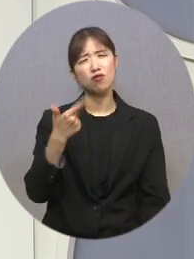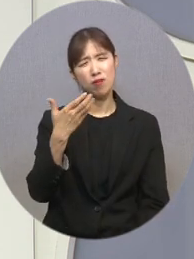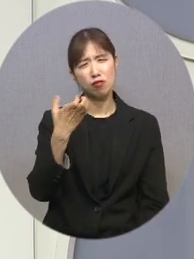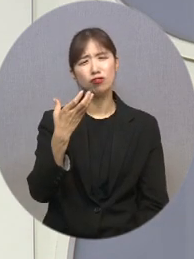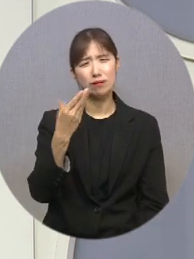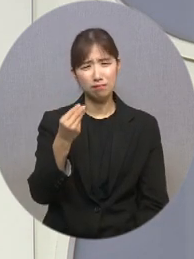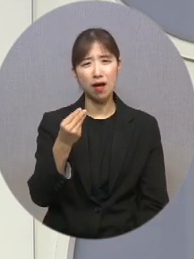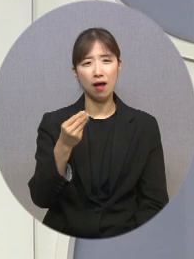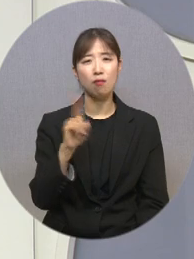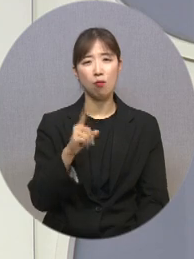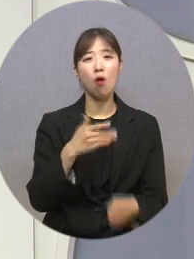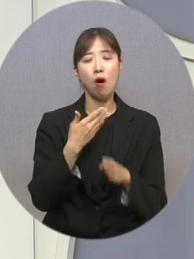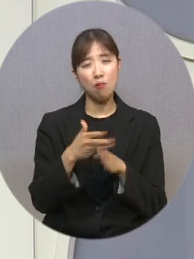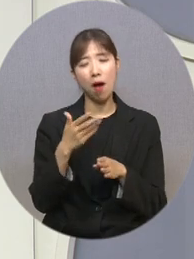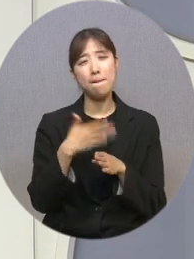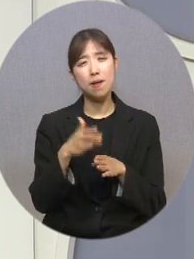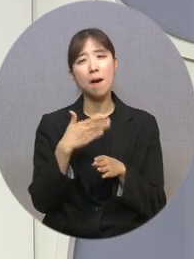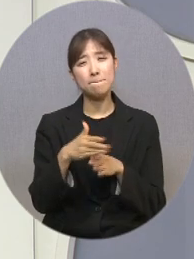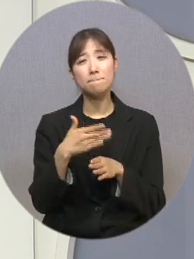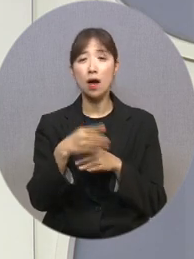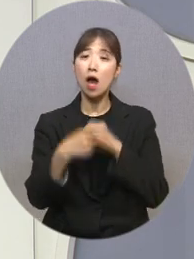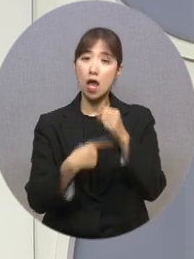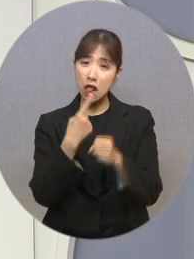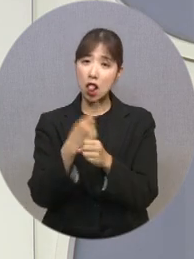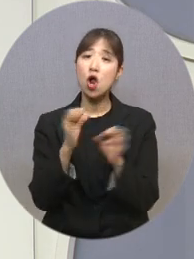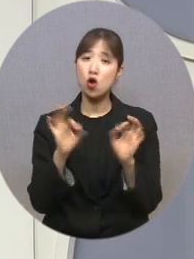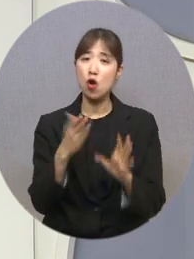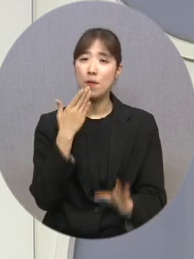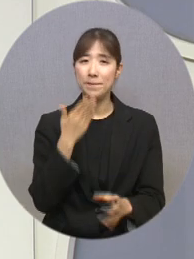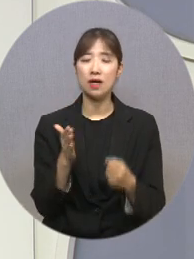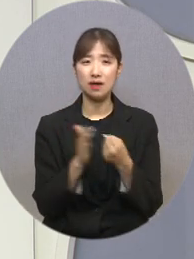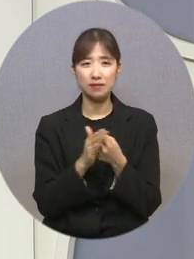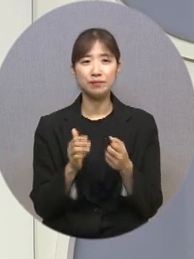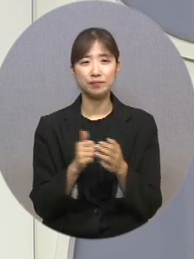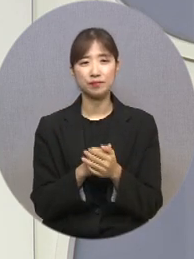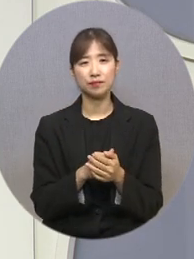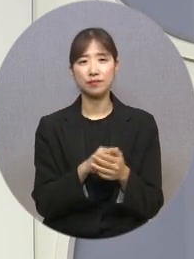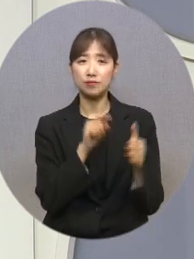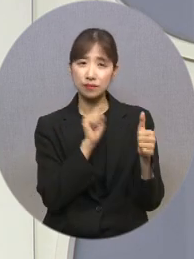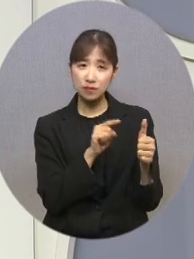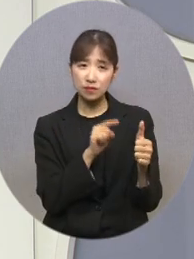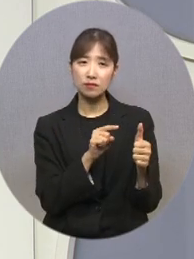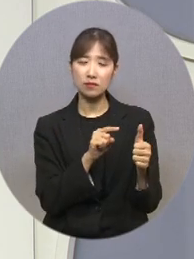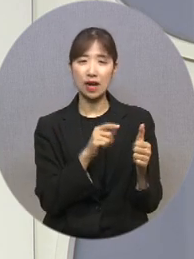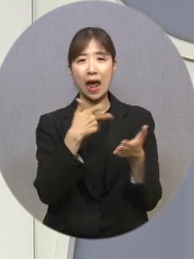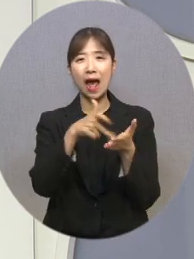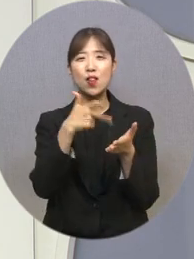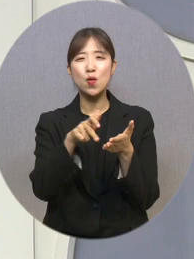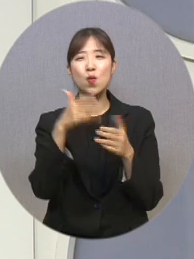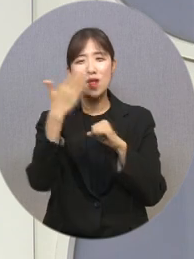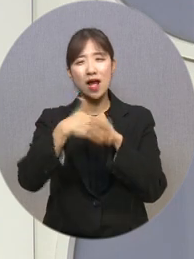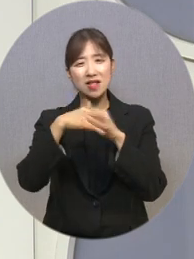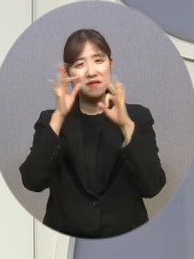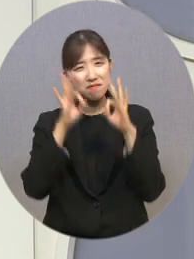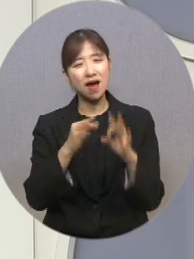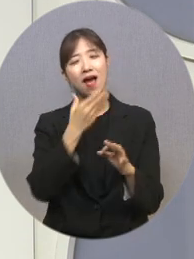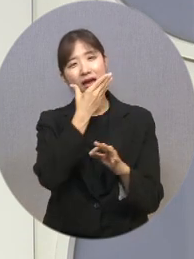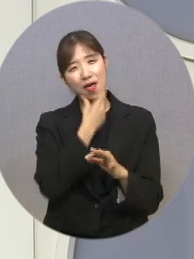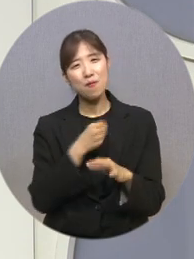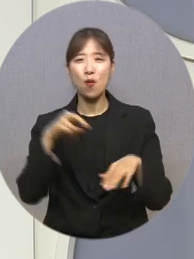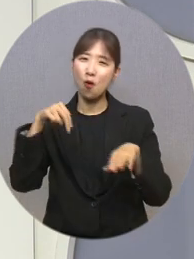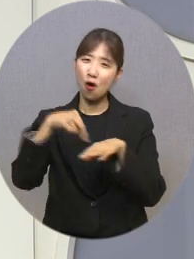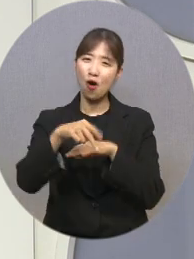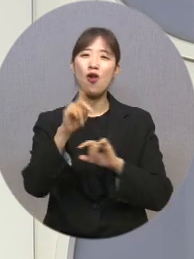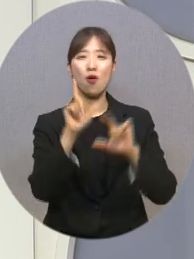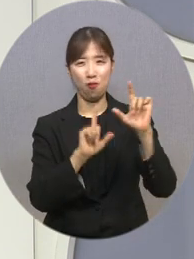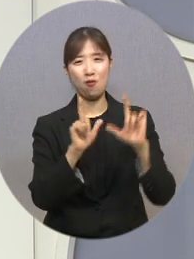되는데 할부금 넣듯이 한 1년이면 갚을 수 있겠다 싶어서 왜냐하면 그분이 이제 카톡 프로필에 보니까 좀 행복하게 걸어가는 그 모습이